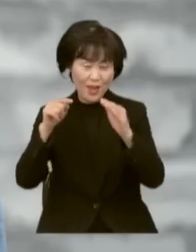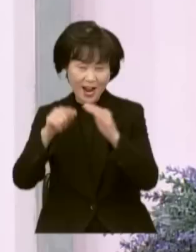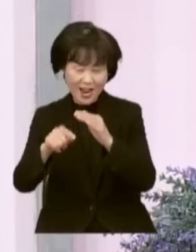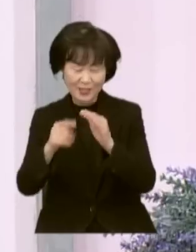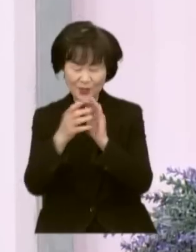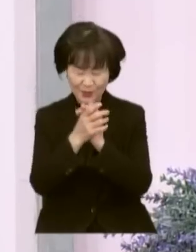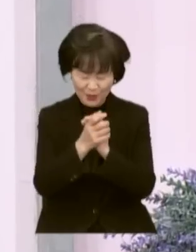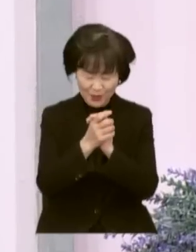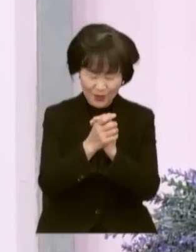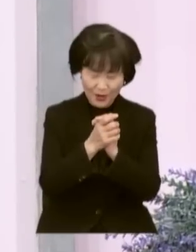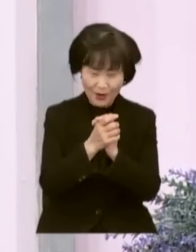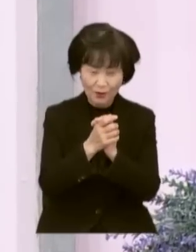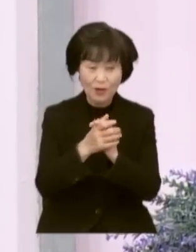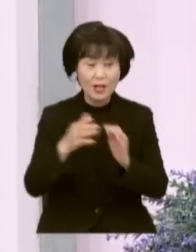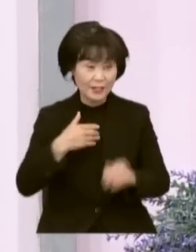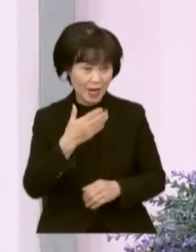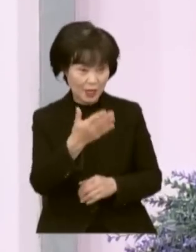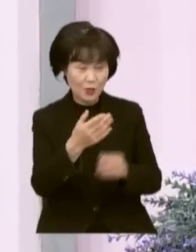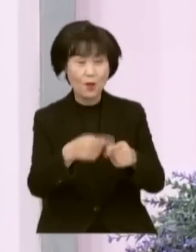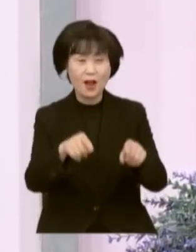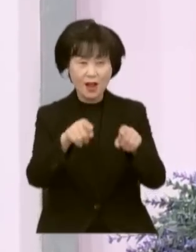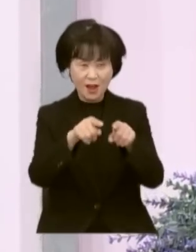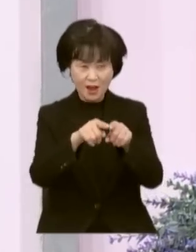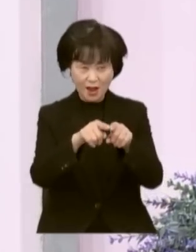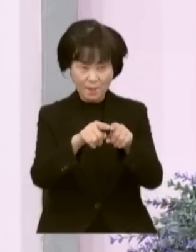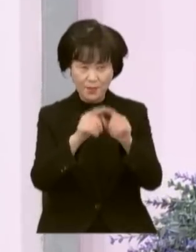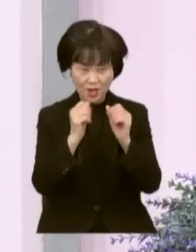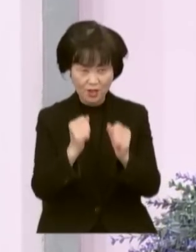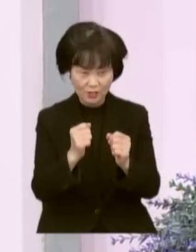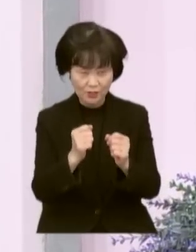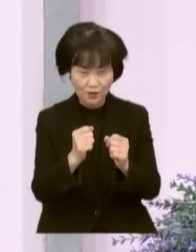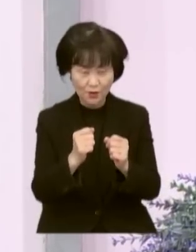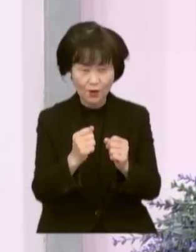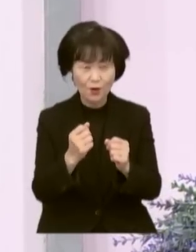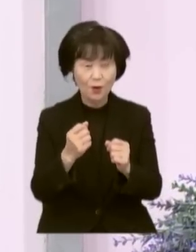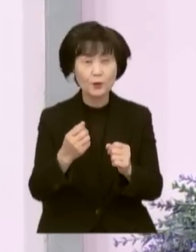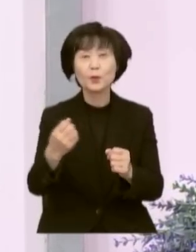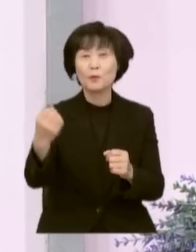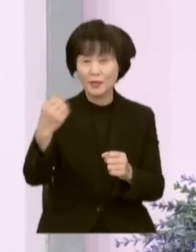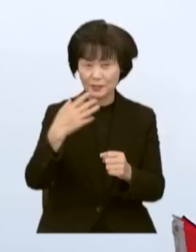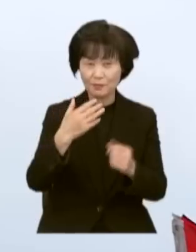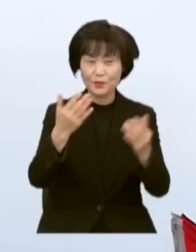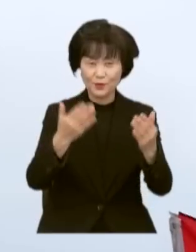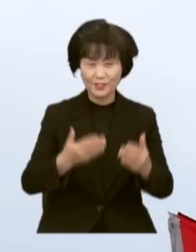또 내가 너와 함께한다라는 음성을 또 들려주시고